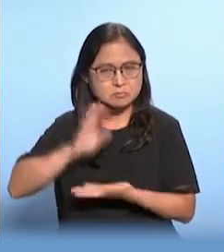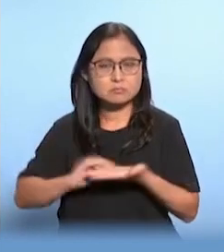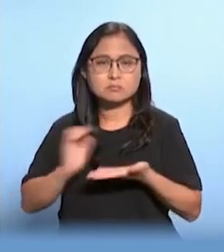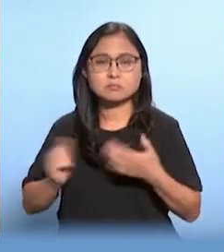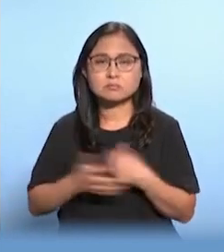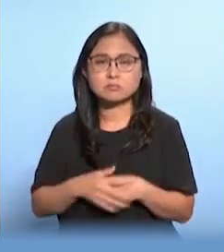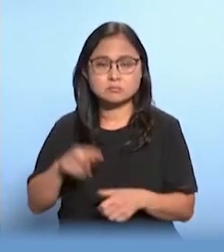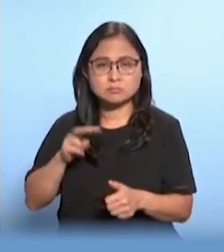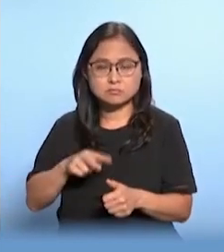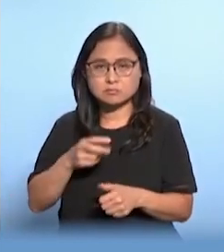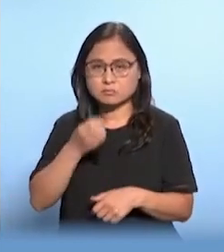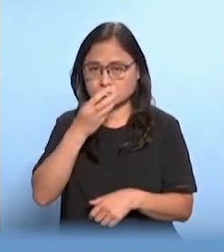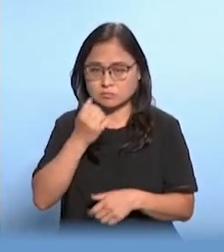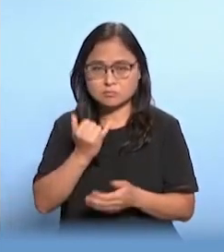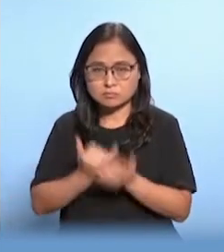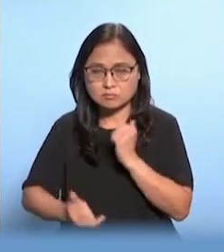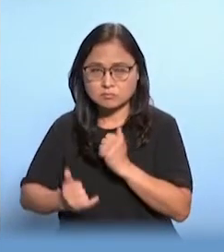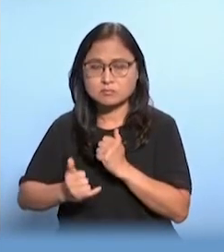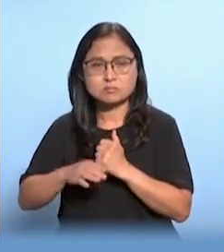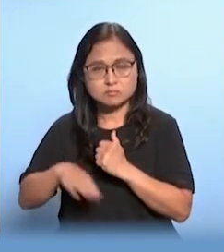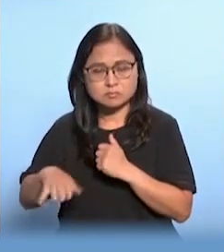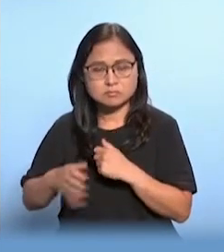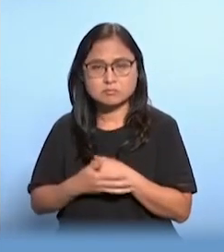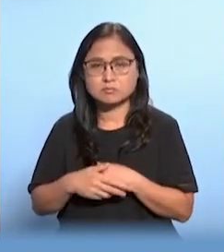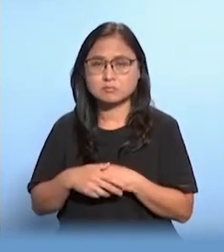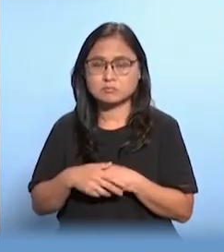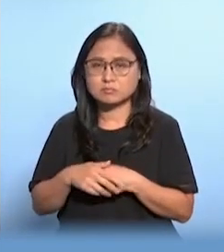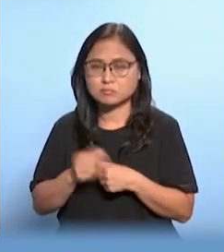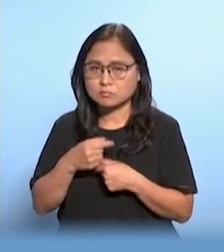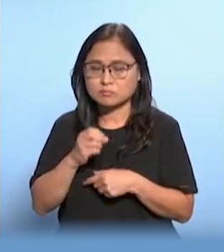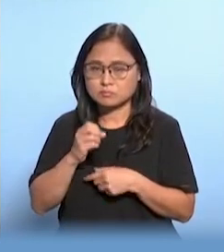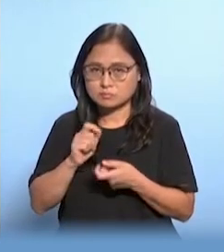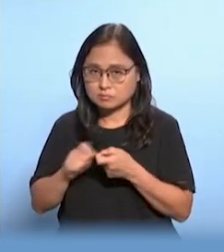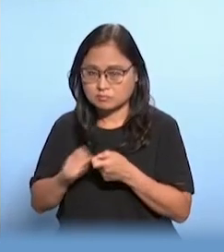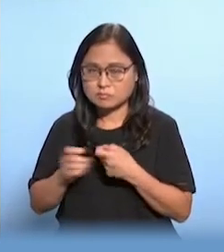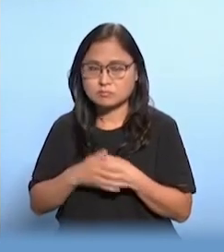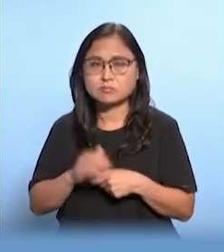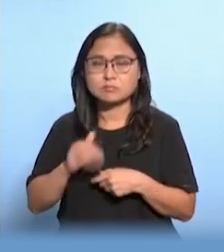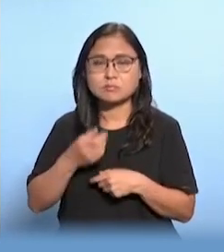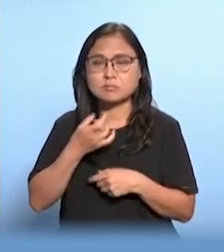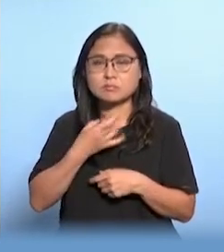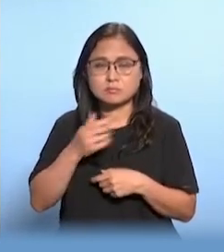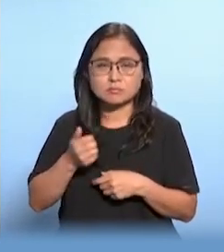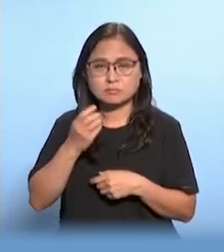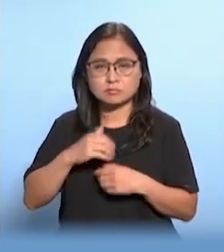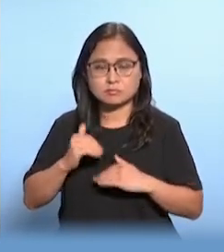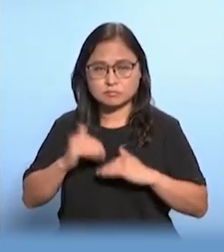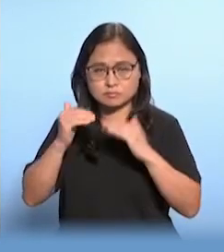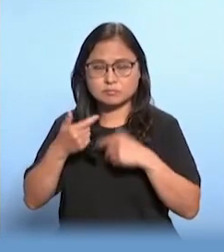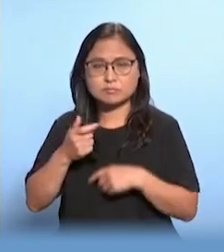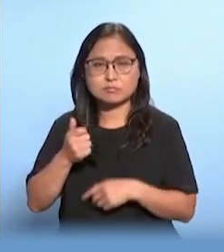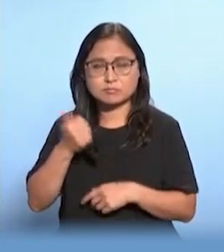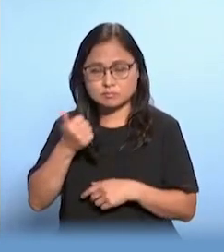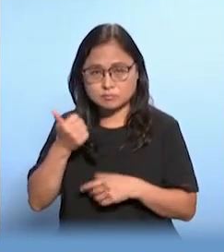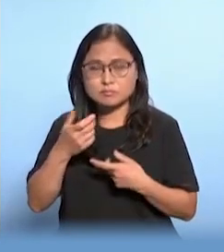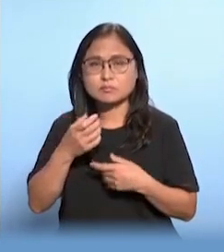在港出生的子女為理由，容許未成年的子女作為在港關係人的話，等他的內地父母可以申請來